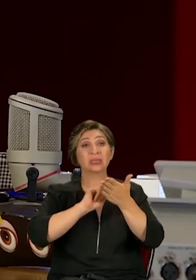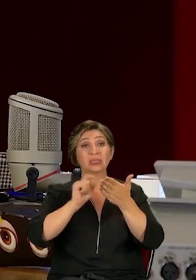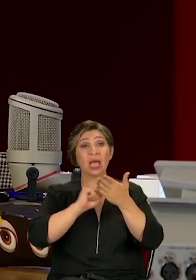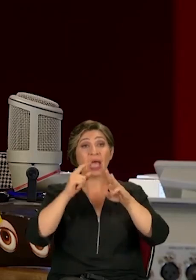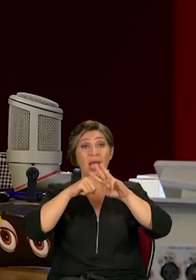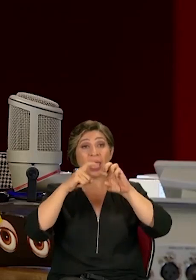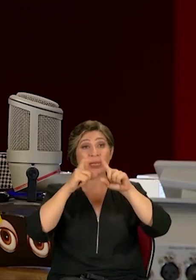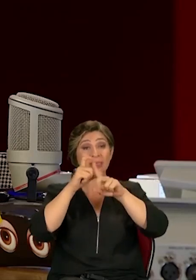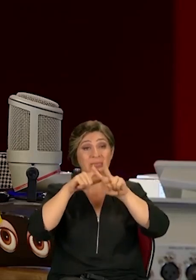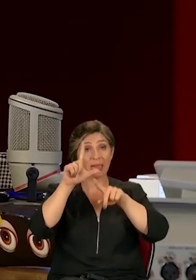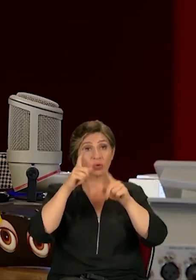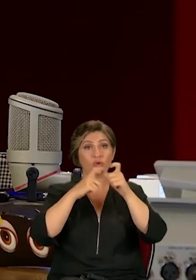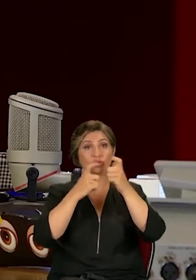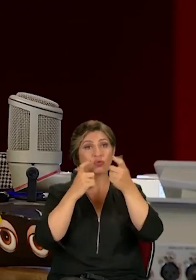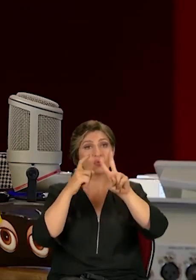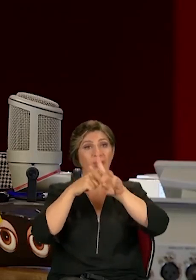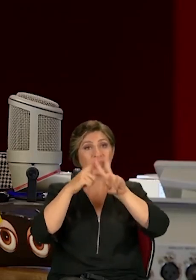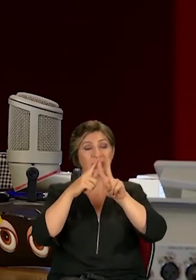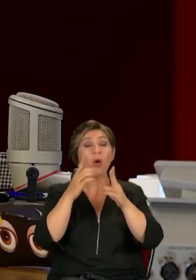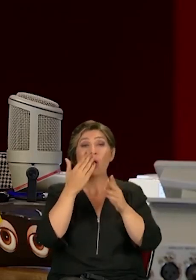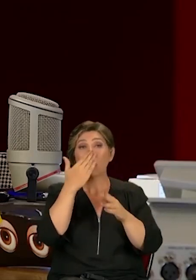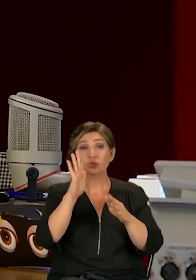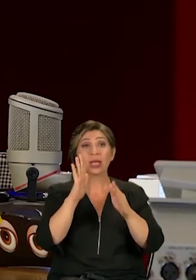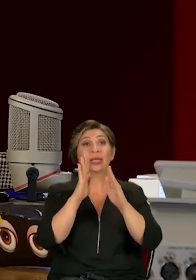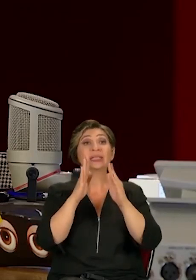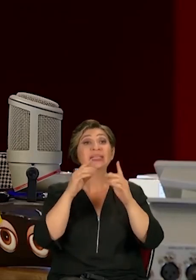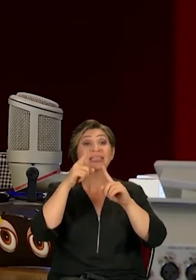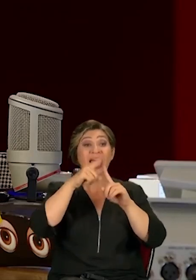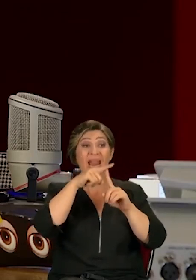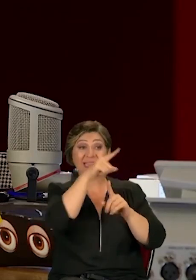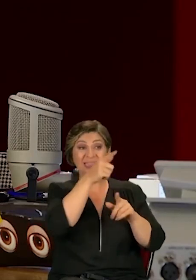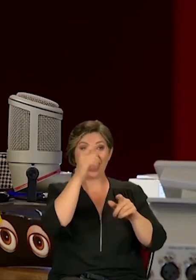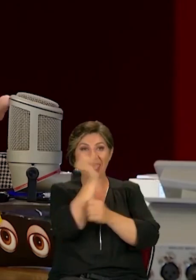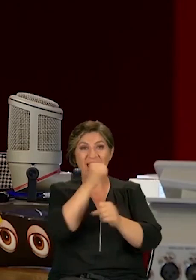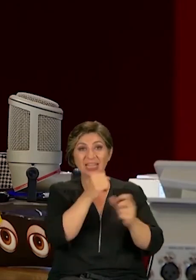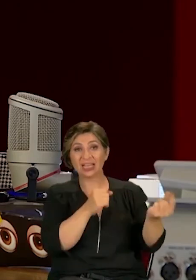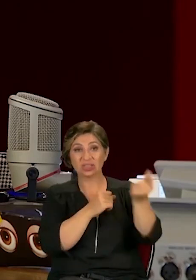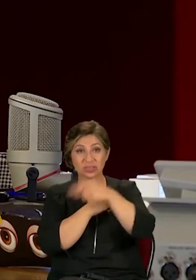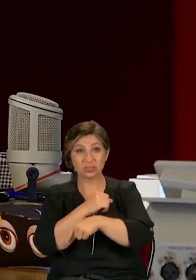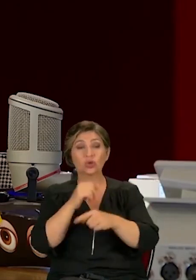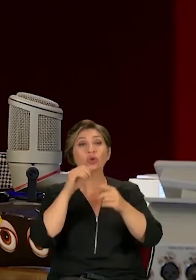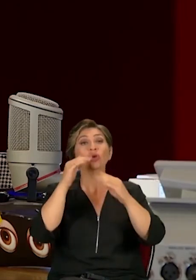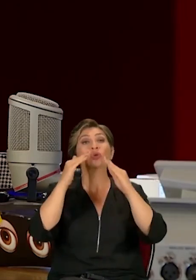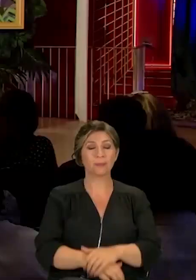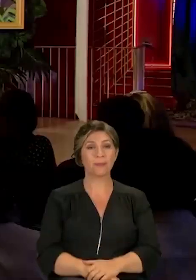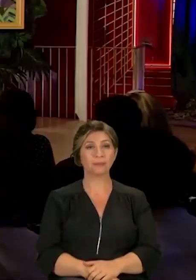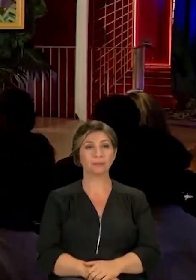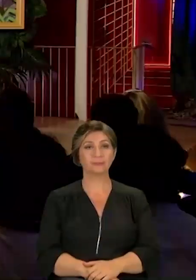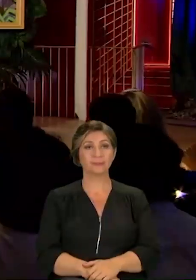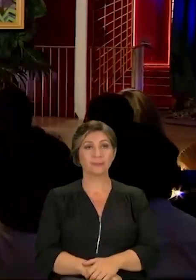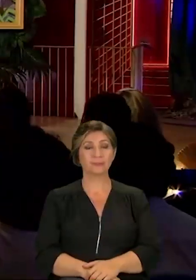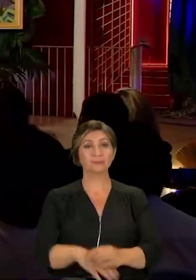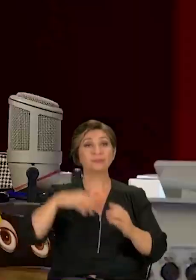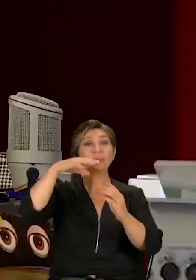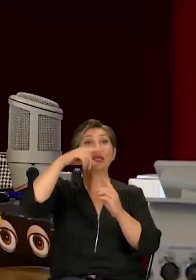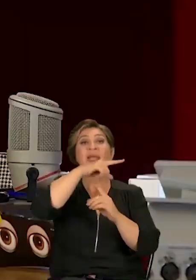Güven. Evet. Orijinal kitabın ismi Tahran'dan Kaçış. Güzel. Sonra Yuvaya Dönüş diye değiştirildi. Hmm.